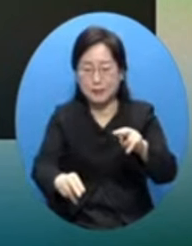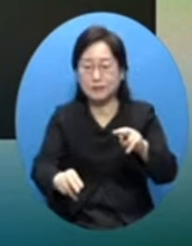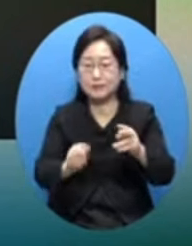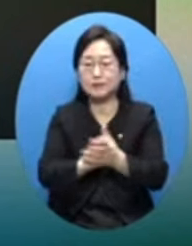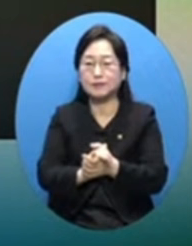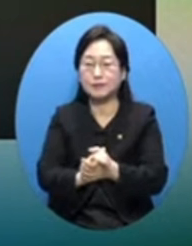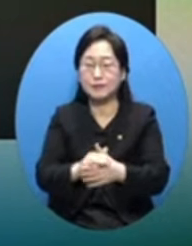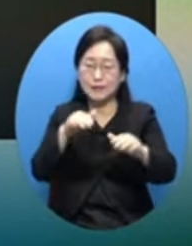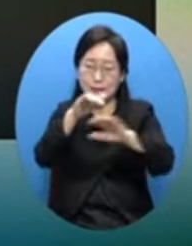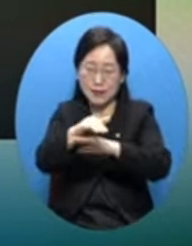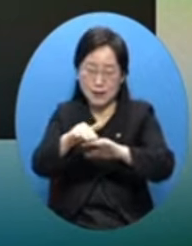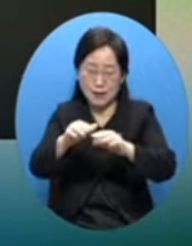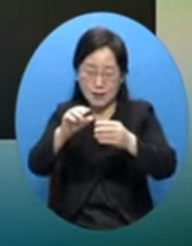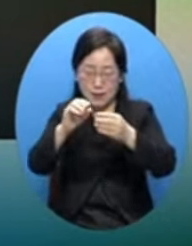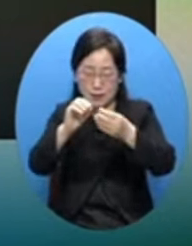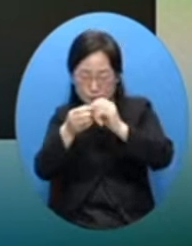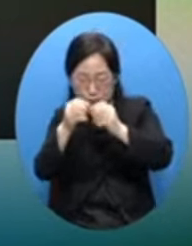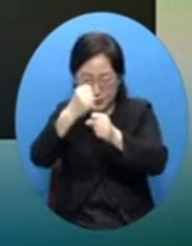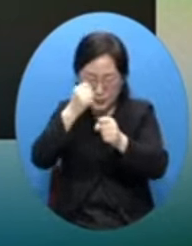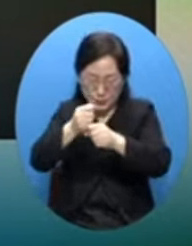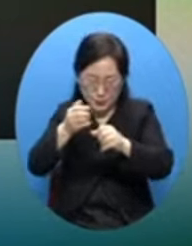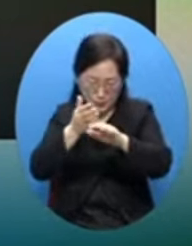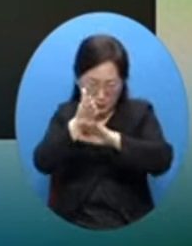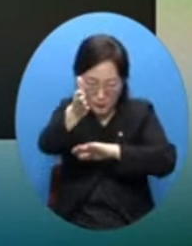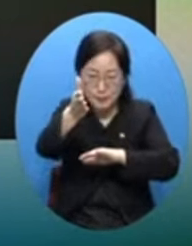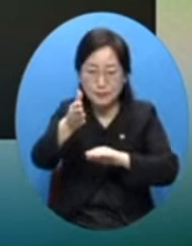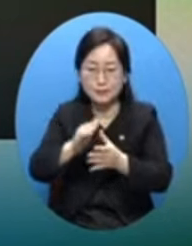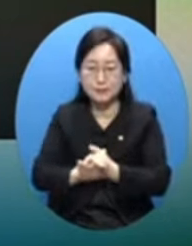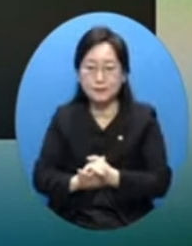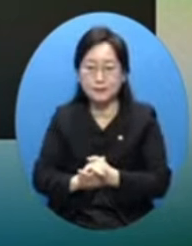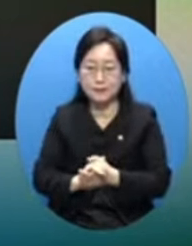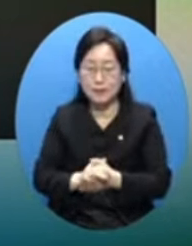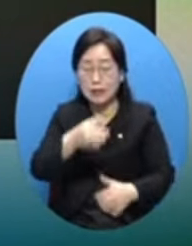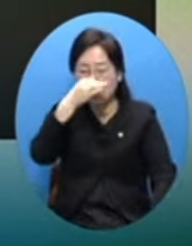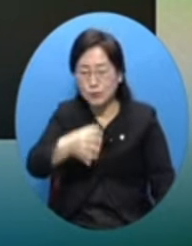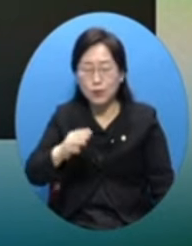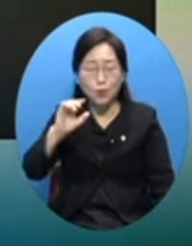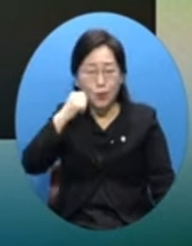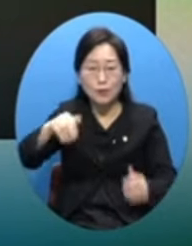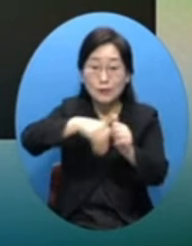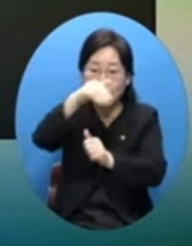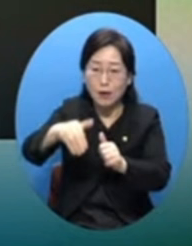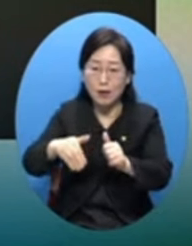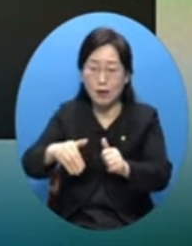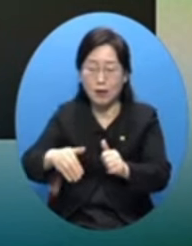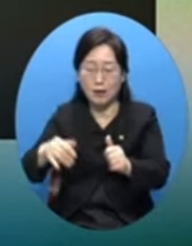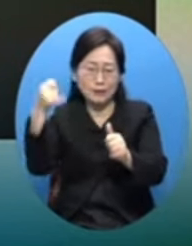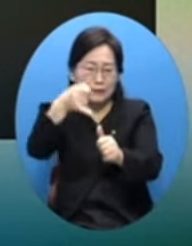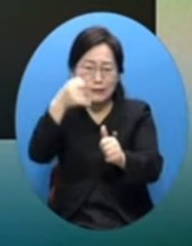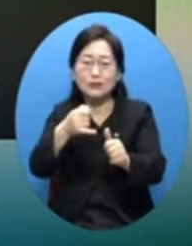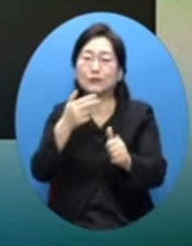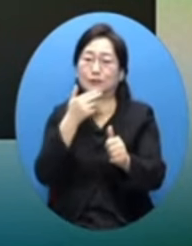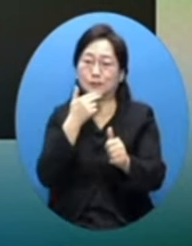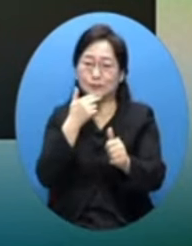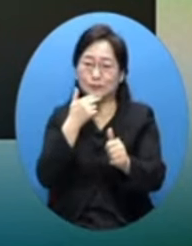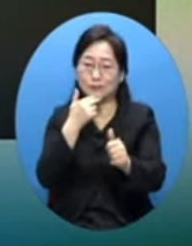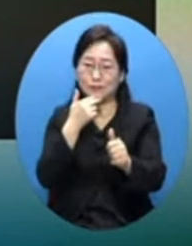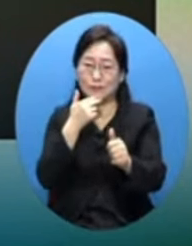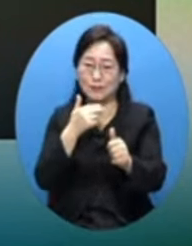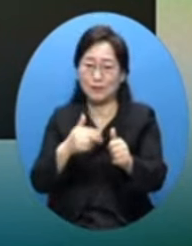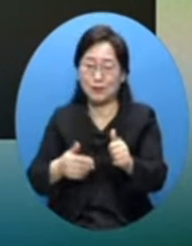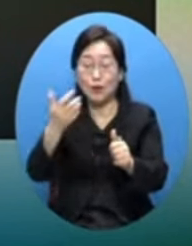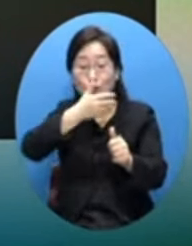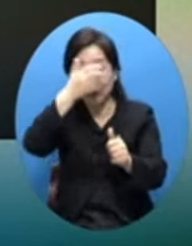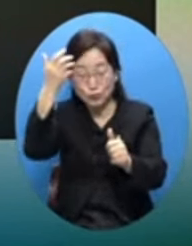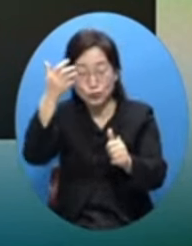그 자동차를 만들기 위해서 전념할 때 힘들고 어는 상황도 실소 하지하지 아니하고